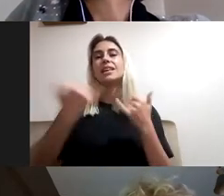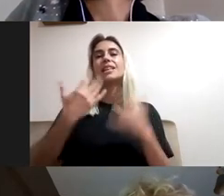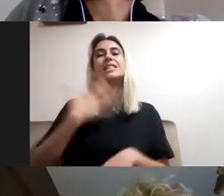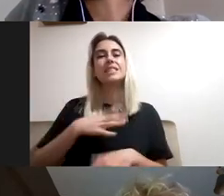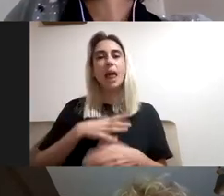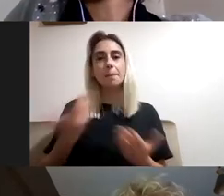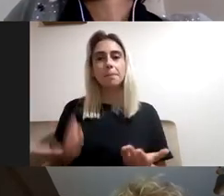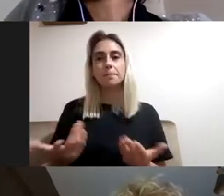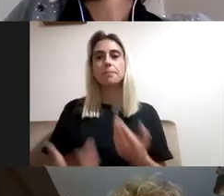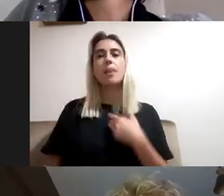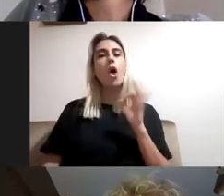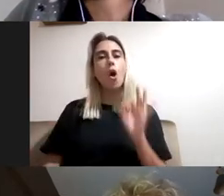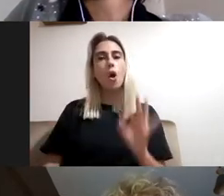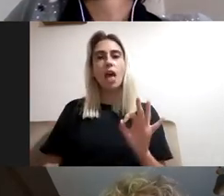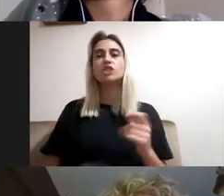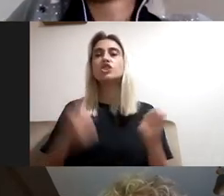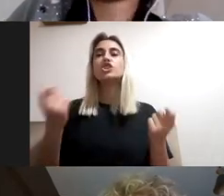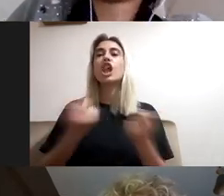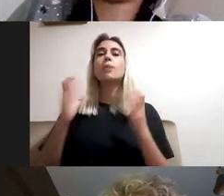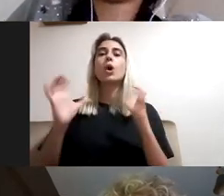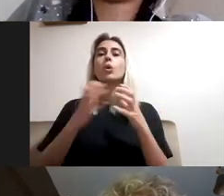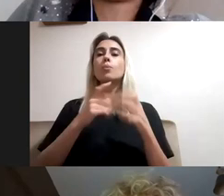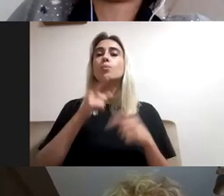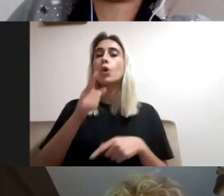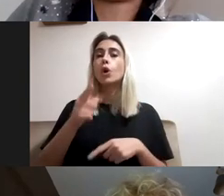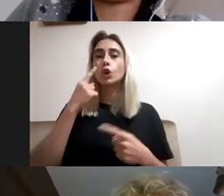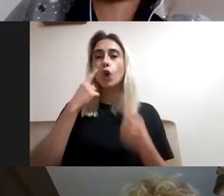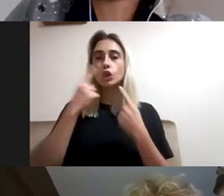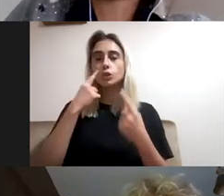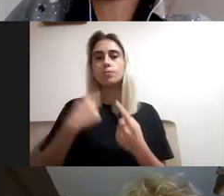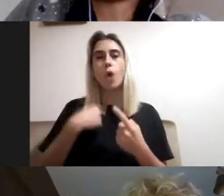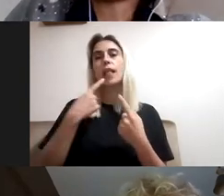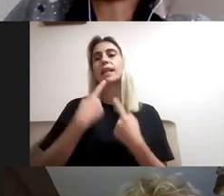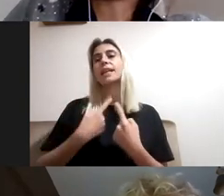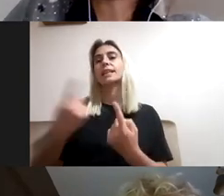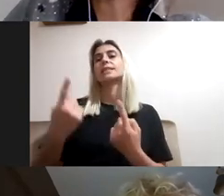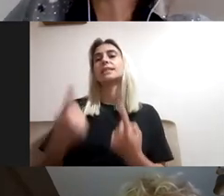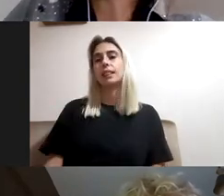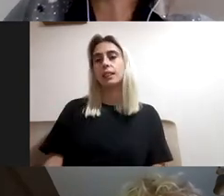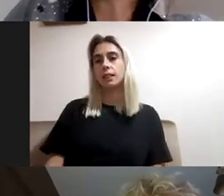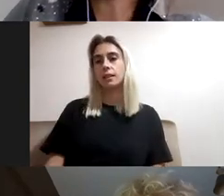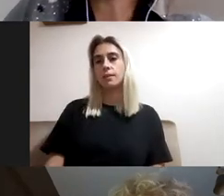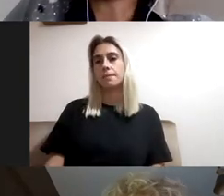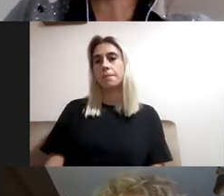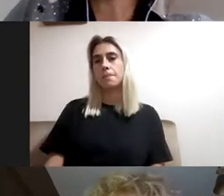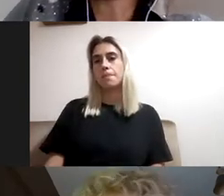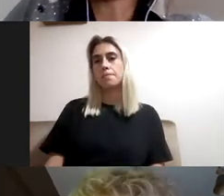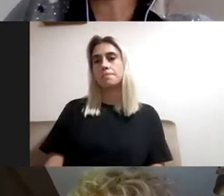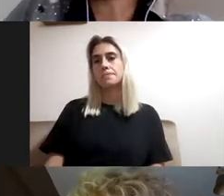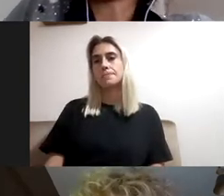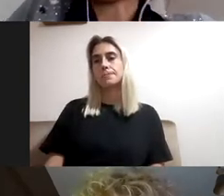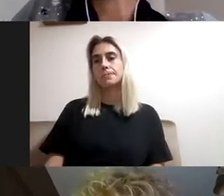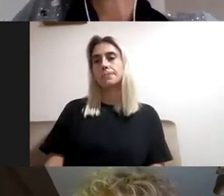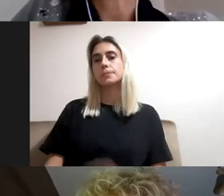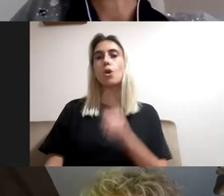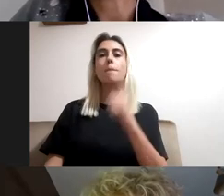Ben de alt öyle. Çalışma gruplarına bu tür görüşler bari buralardan gitsin. Şöyle o bir bilinçlendirme faaliyeti